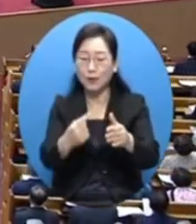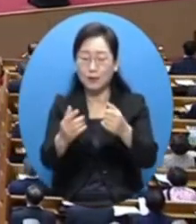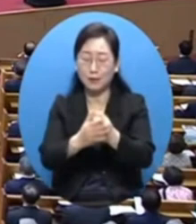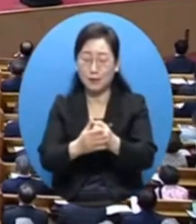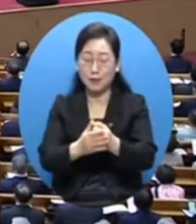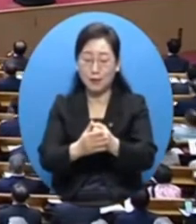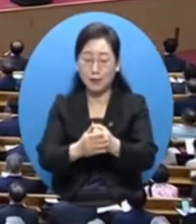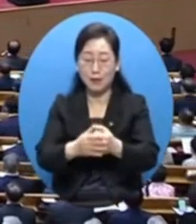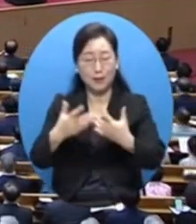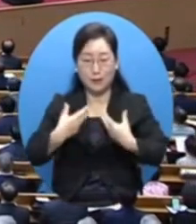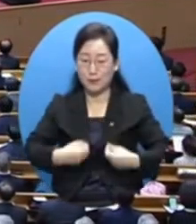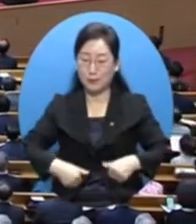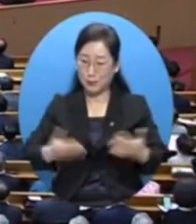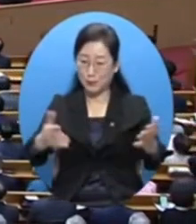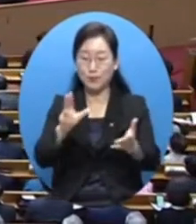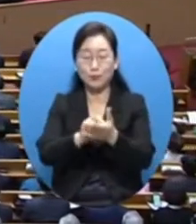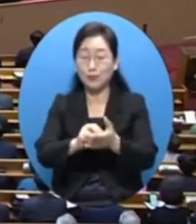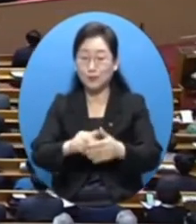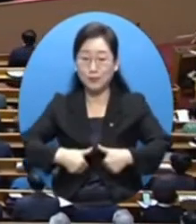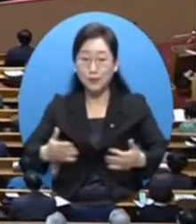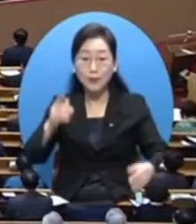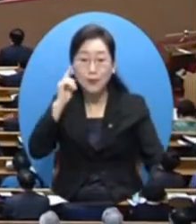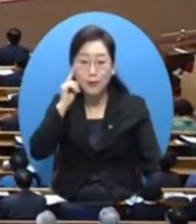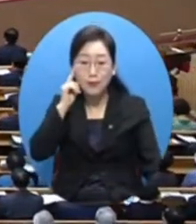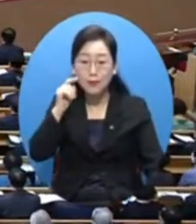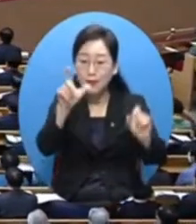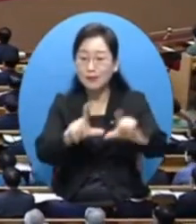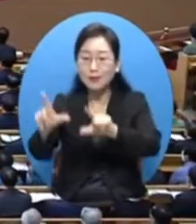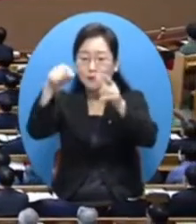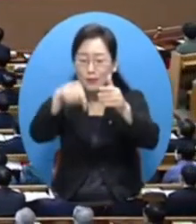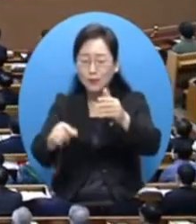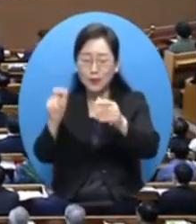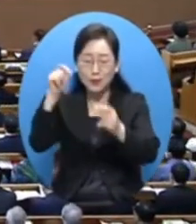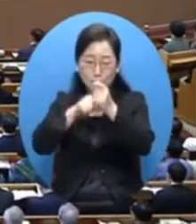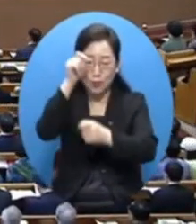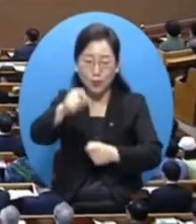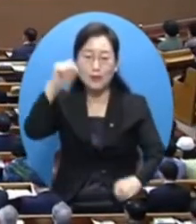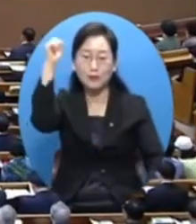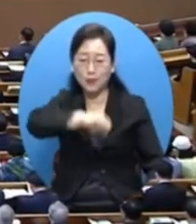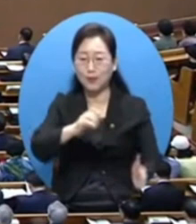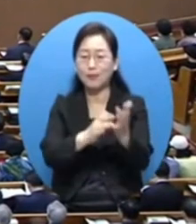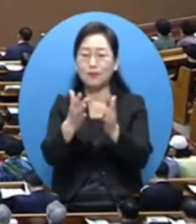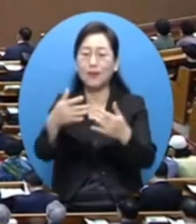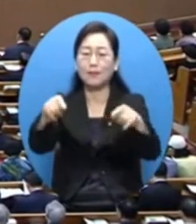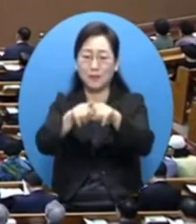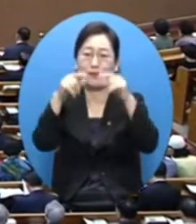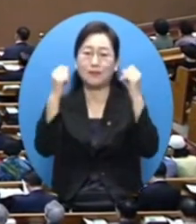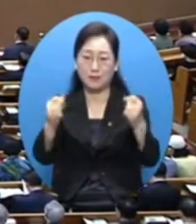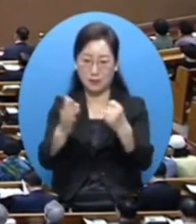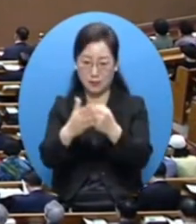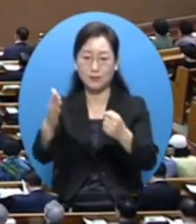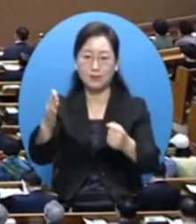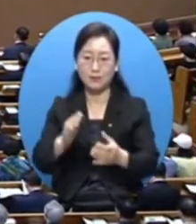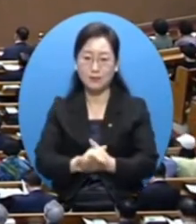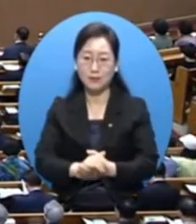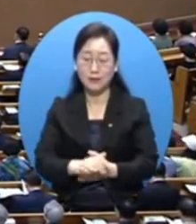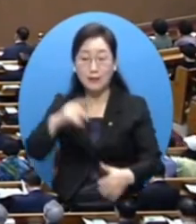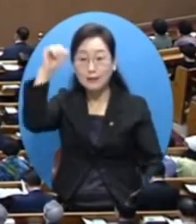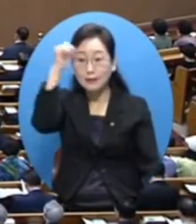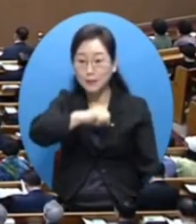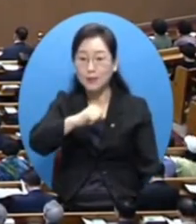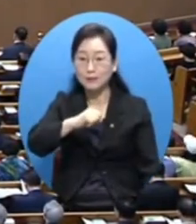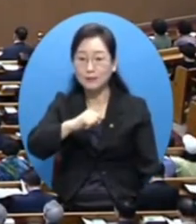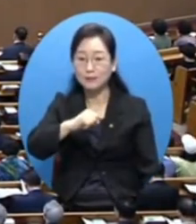절망은 없습니다. 문제는 없습니다. 왜? 우리 삶에 영원한 새벽 대신 예수님이 함께하고 계시기 때문인 것입니다. 새벽에